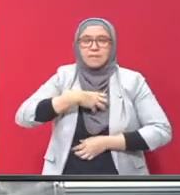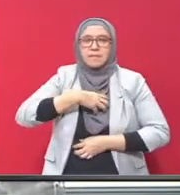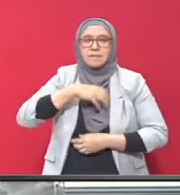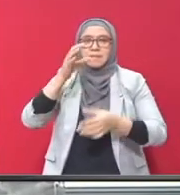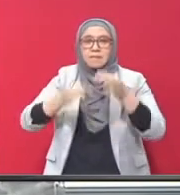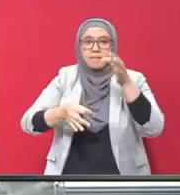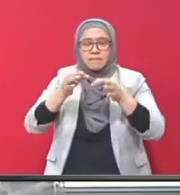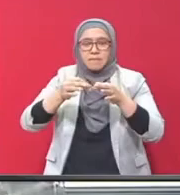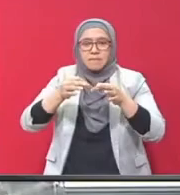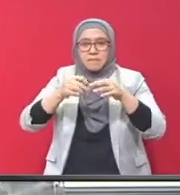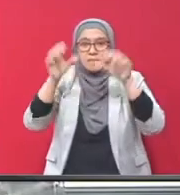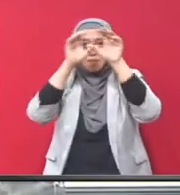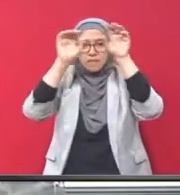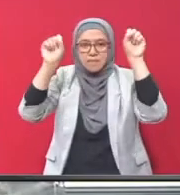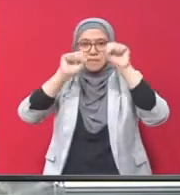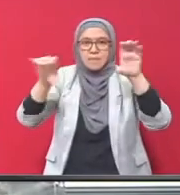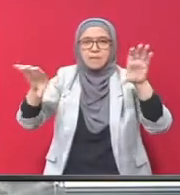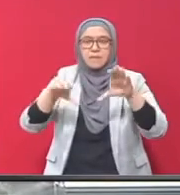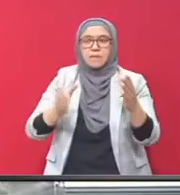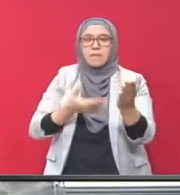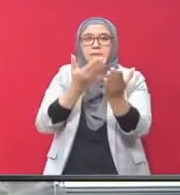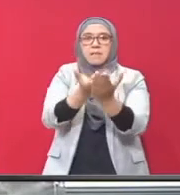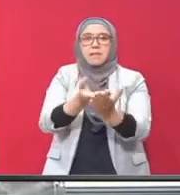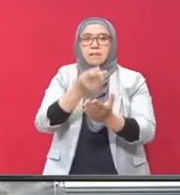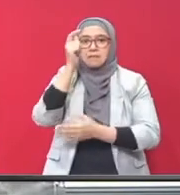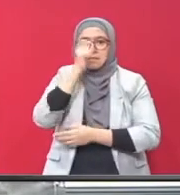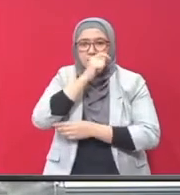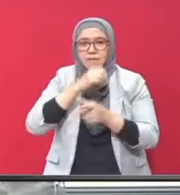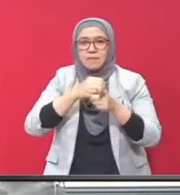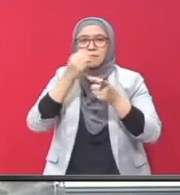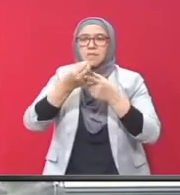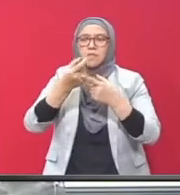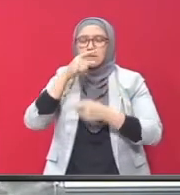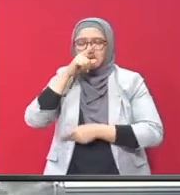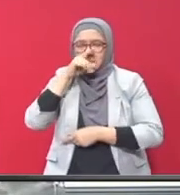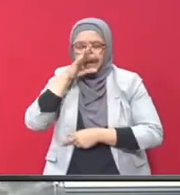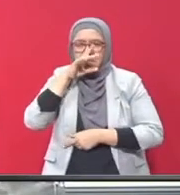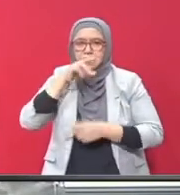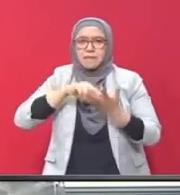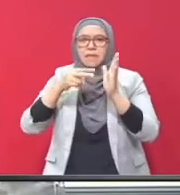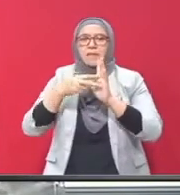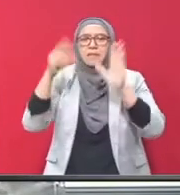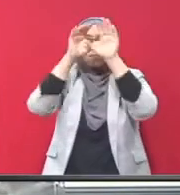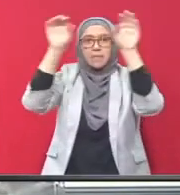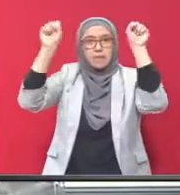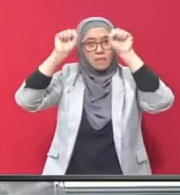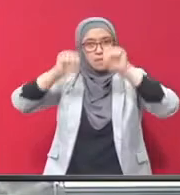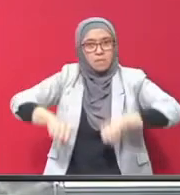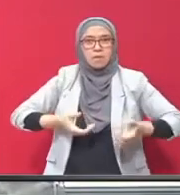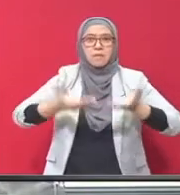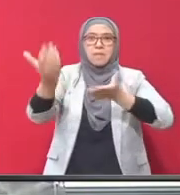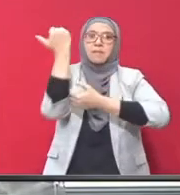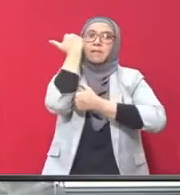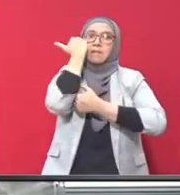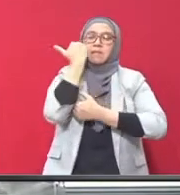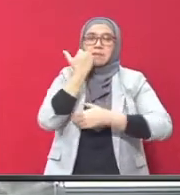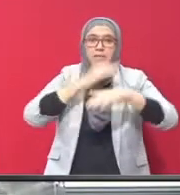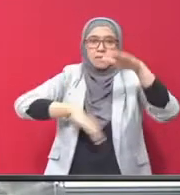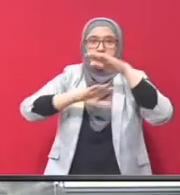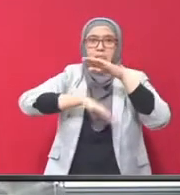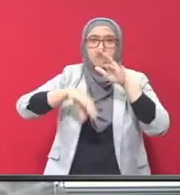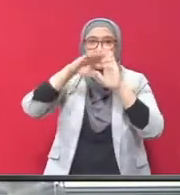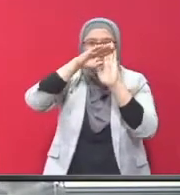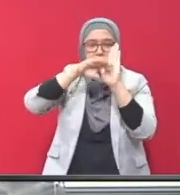majikan didapati melakukan tuntutan palsu ataupun penipuan majikan berkenaan boleh di dakwah di bawah section Pak